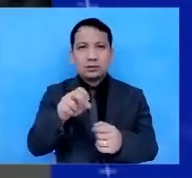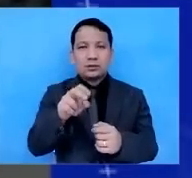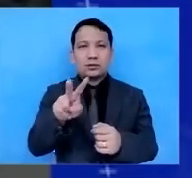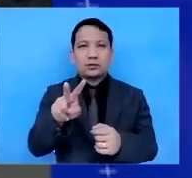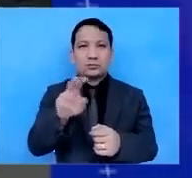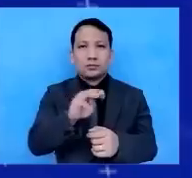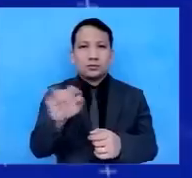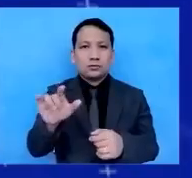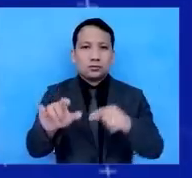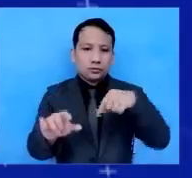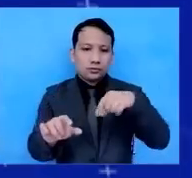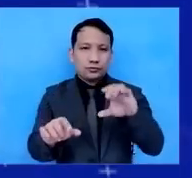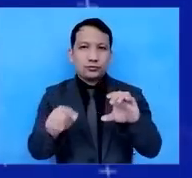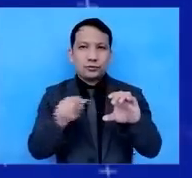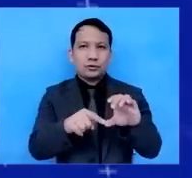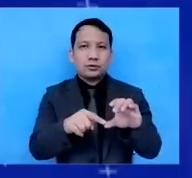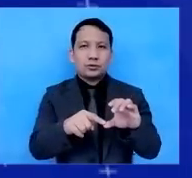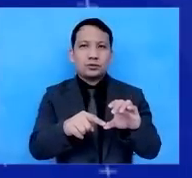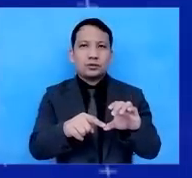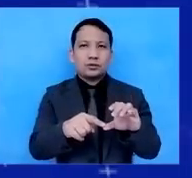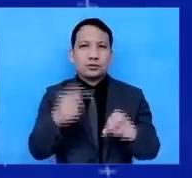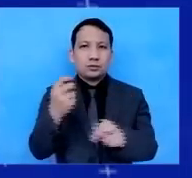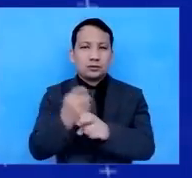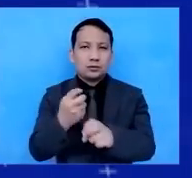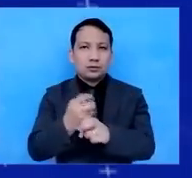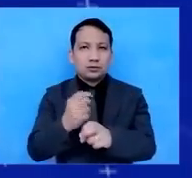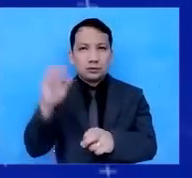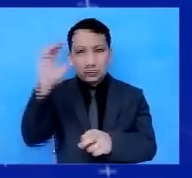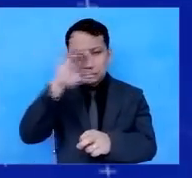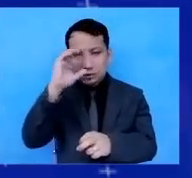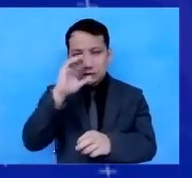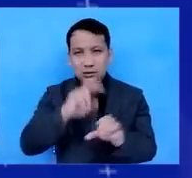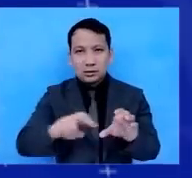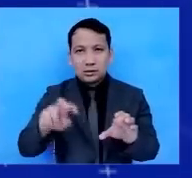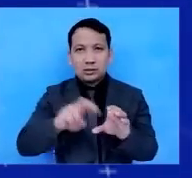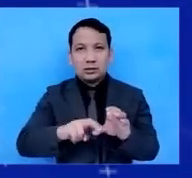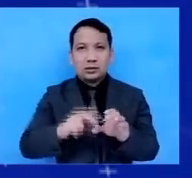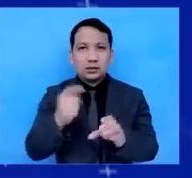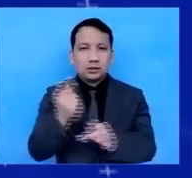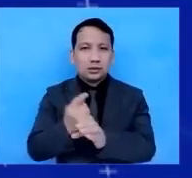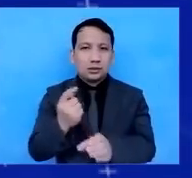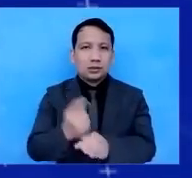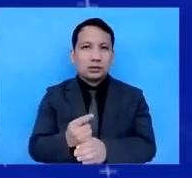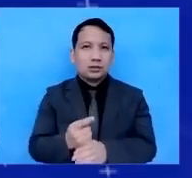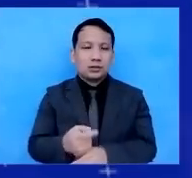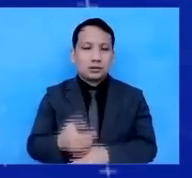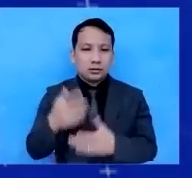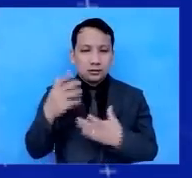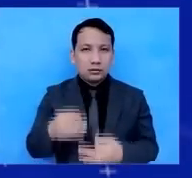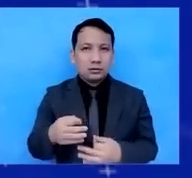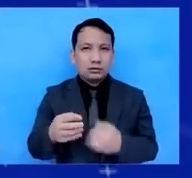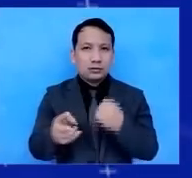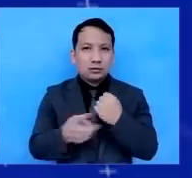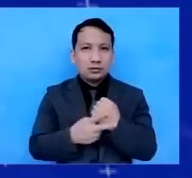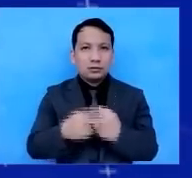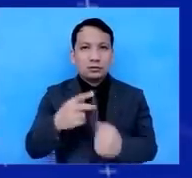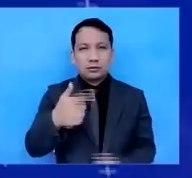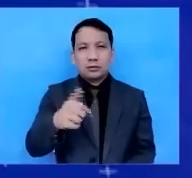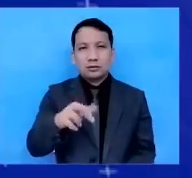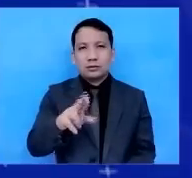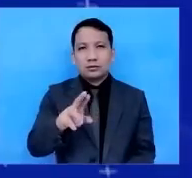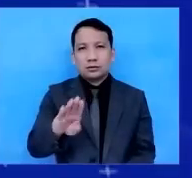sa Quezon City. Dahil pahirapan ang paghanap nila ng kanyang mga kasama ng taxi, nagpa siya silang mag-book ng Grab. At